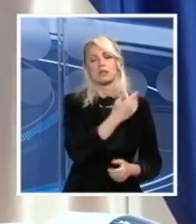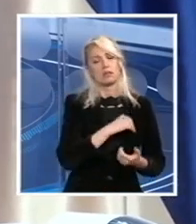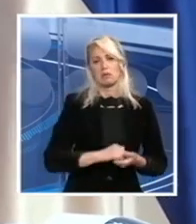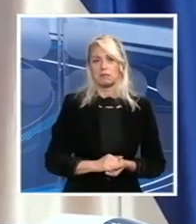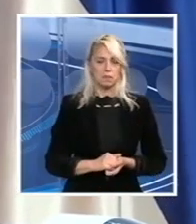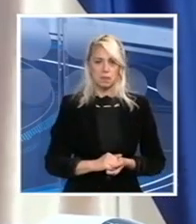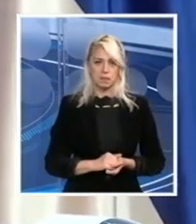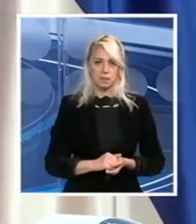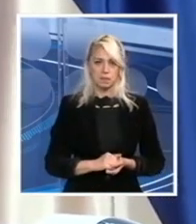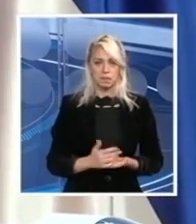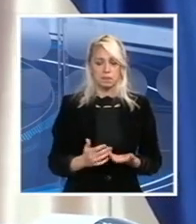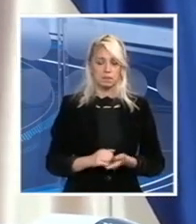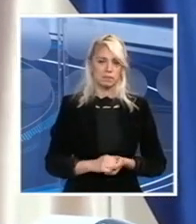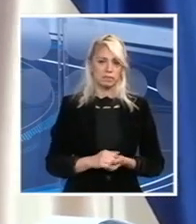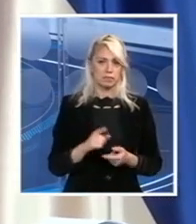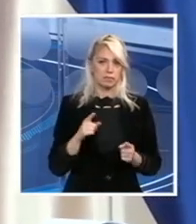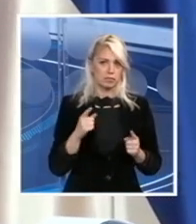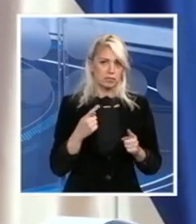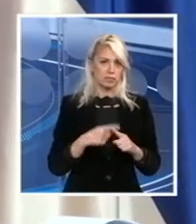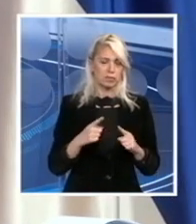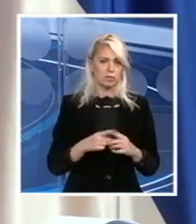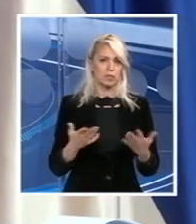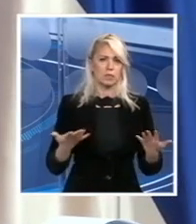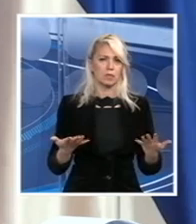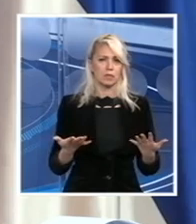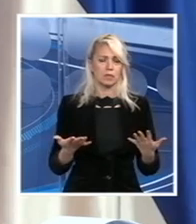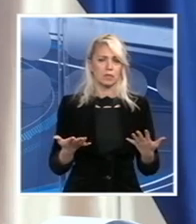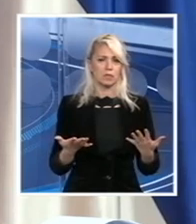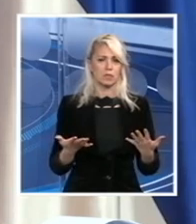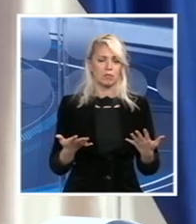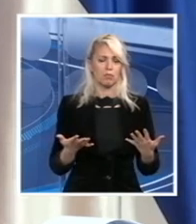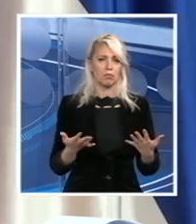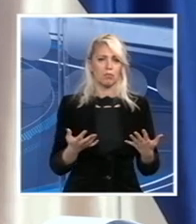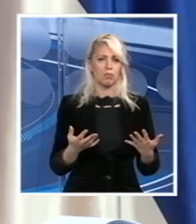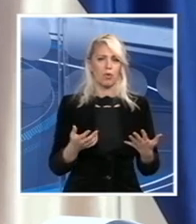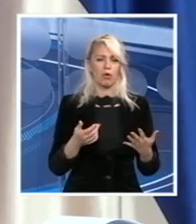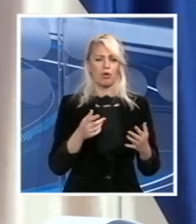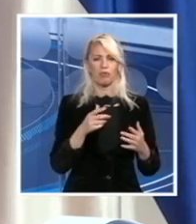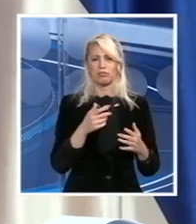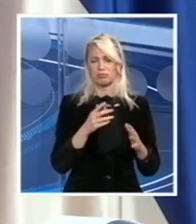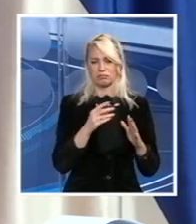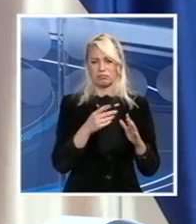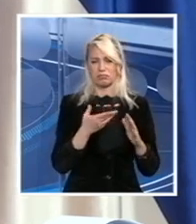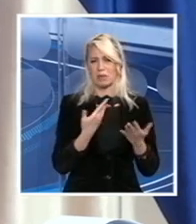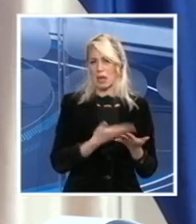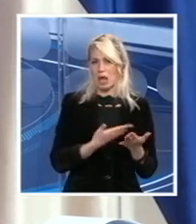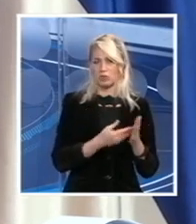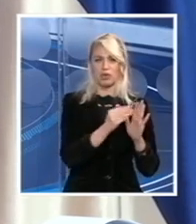malo verovatno s obzirom na podatke koje imamo. Ona će biti